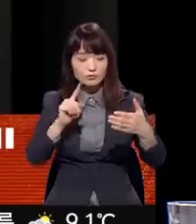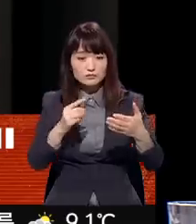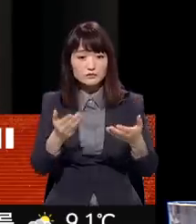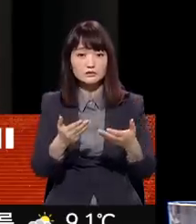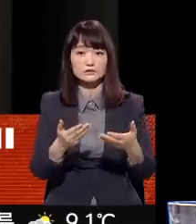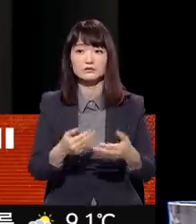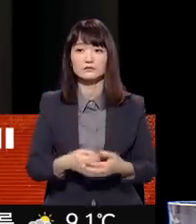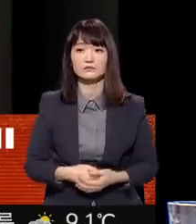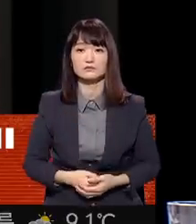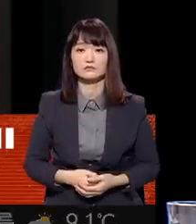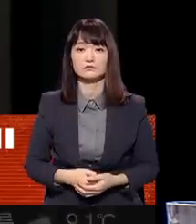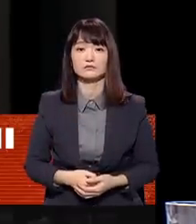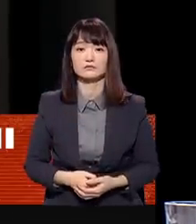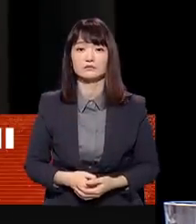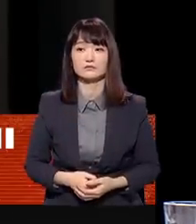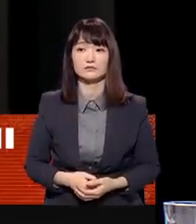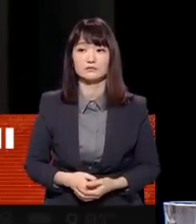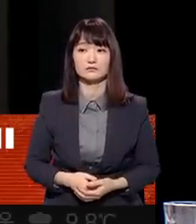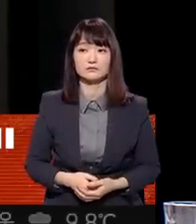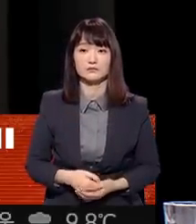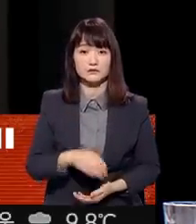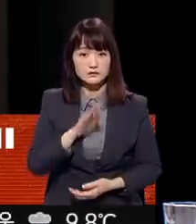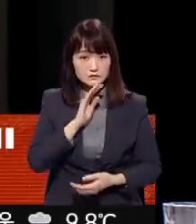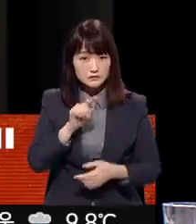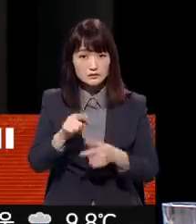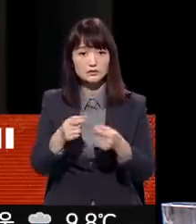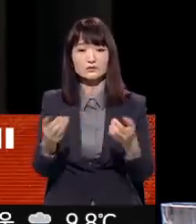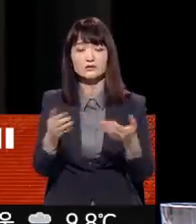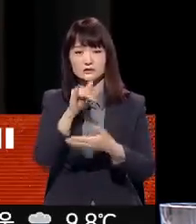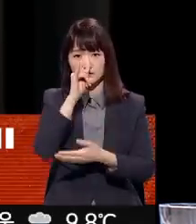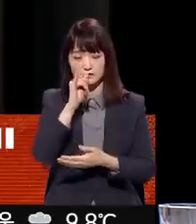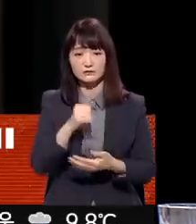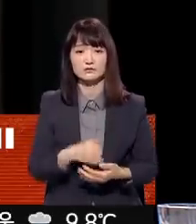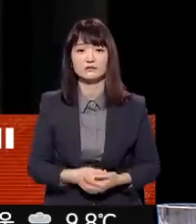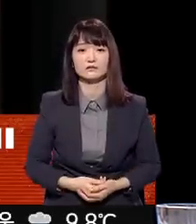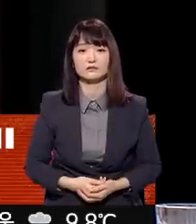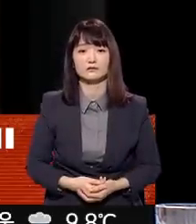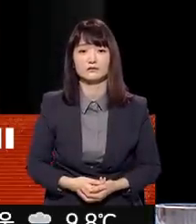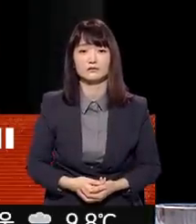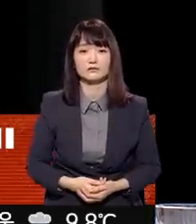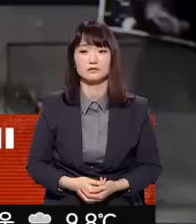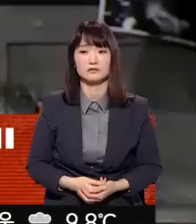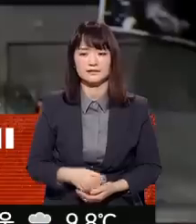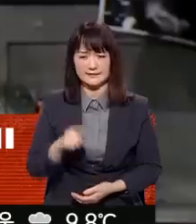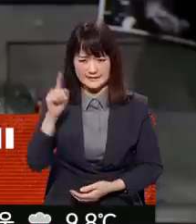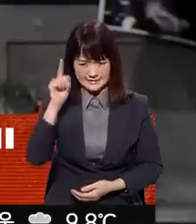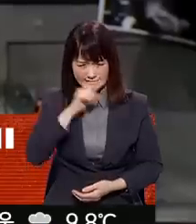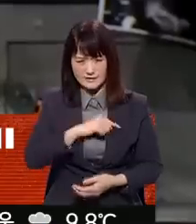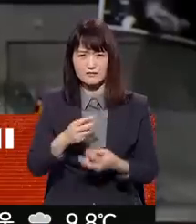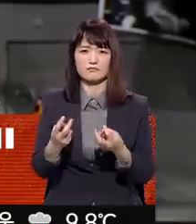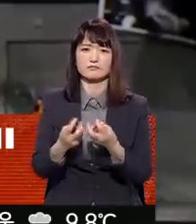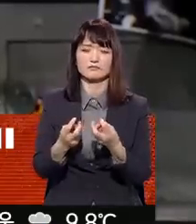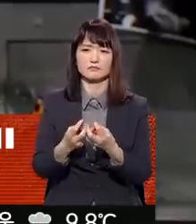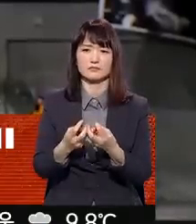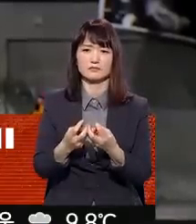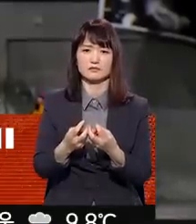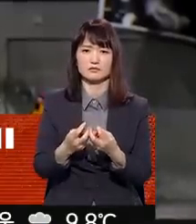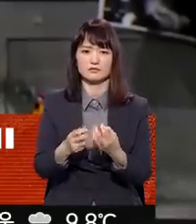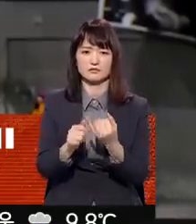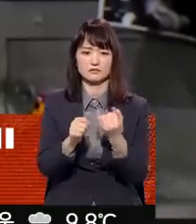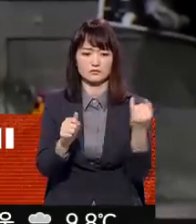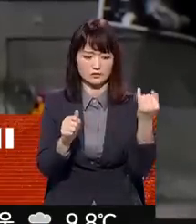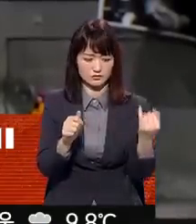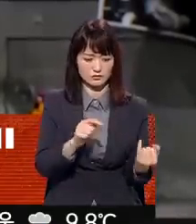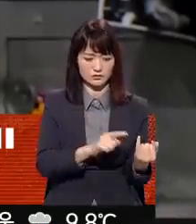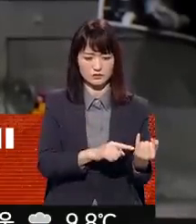휘둥그레졌어요. 진짜 아니 진짜 이런 일이 있구나. 그렇죠. 이게 지금 악랄한 수법인데 그 처제가 이제 형부한테 말한 거예요.